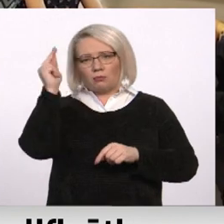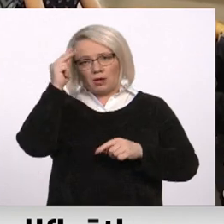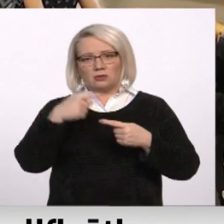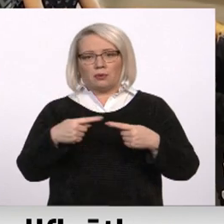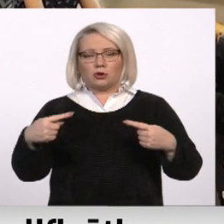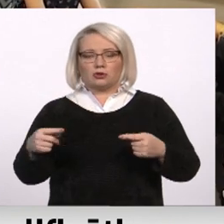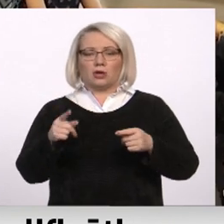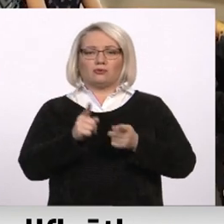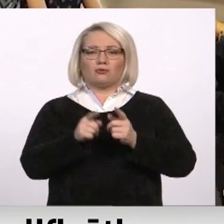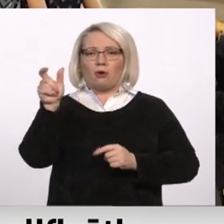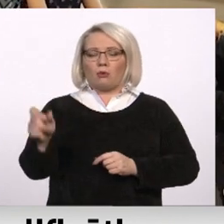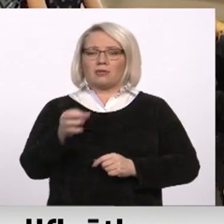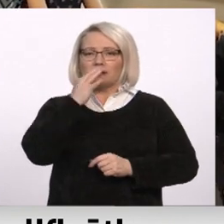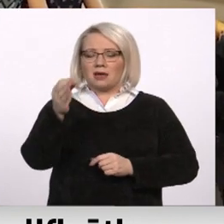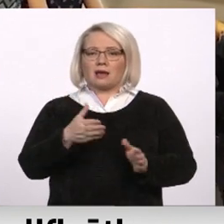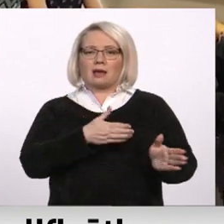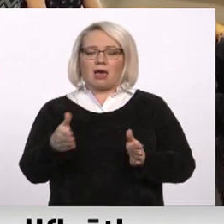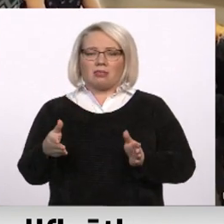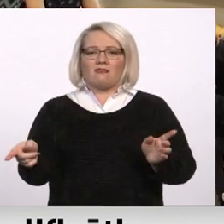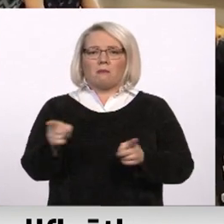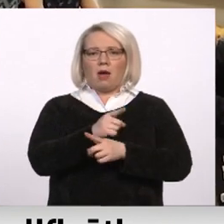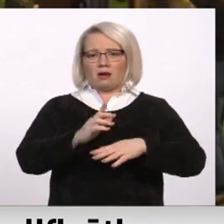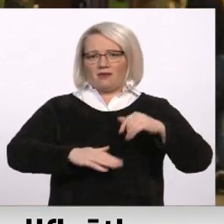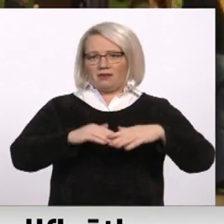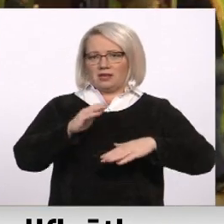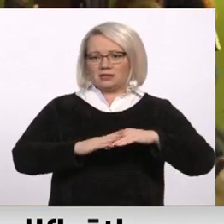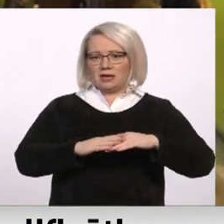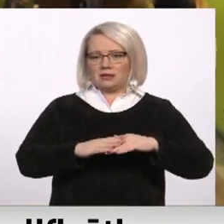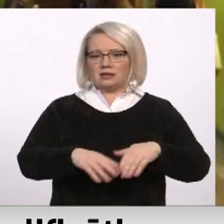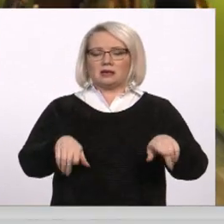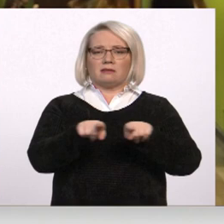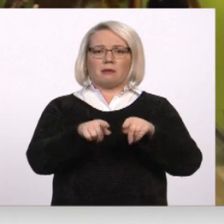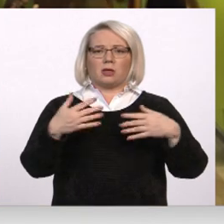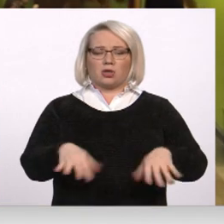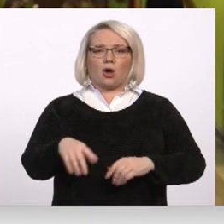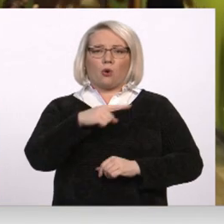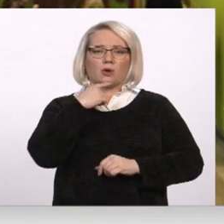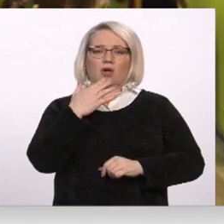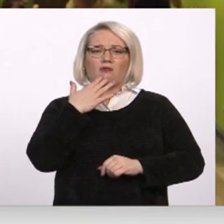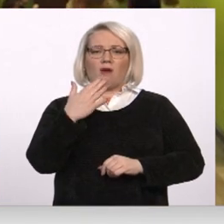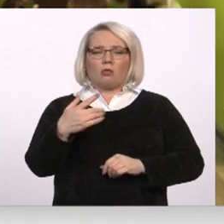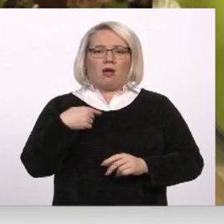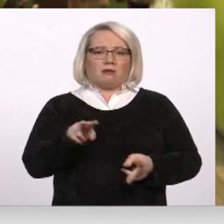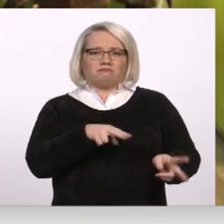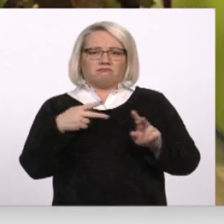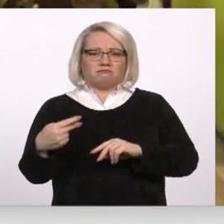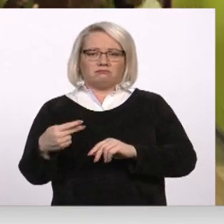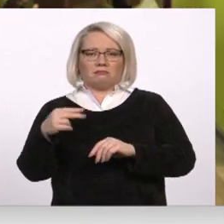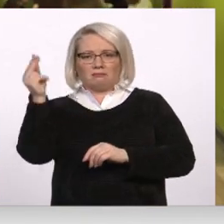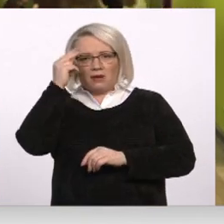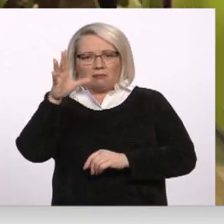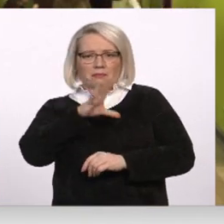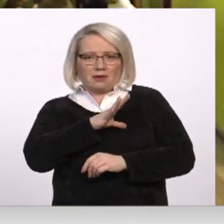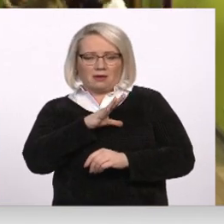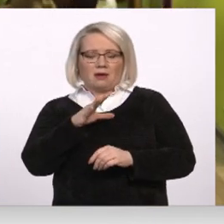Pedagoģi RTV atzīst, ka ir gatava pārkvalificēties. Tāpat kā es krievu valodu esmu jau pārkvalificējusies, līdz